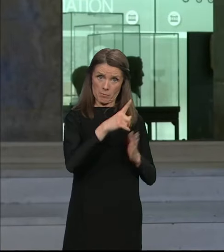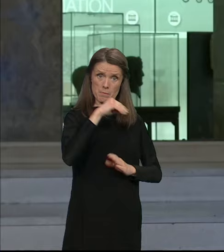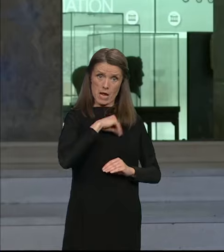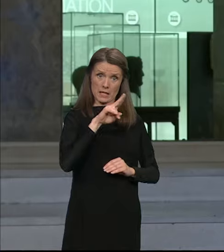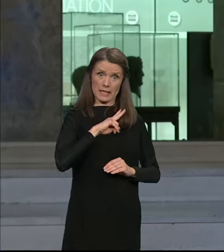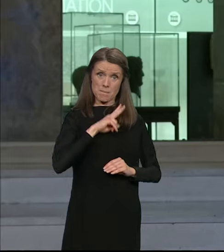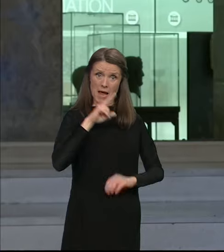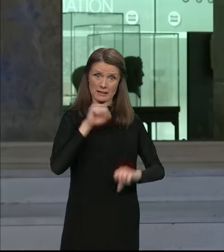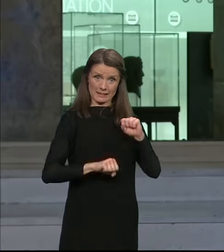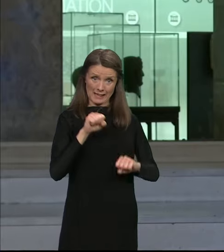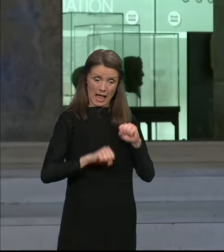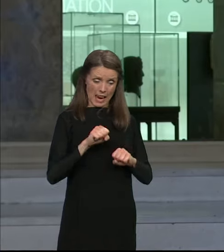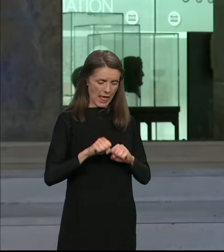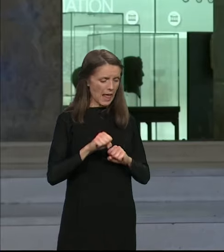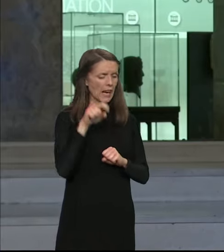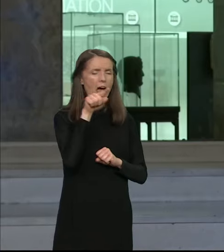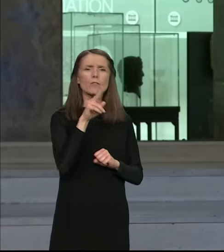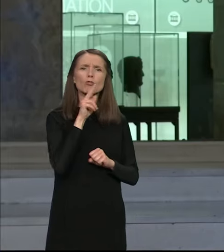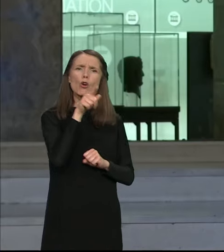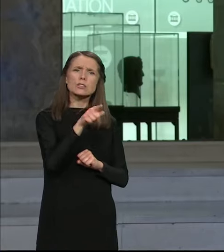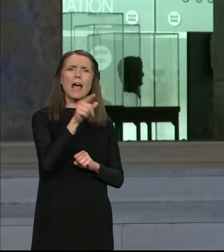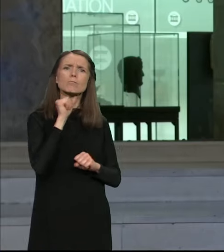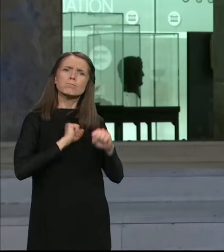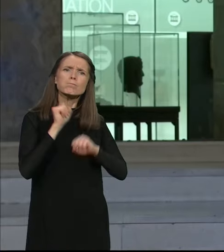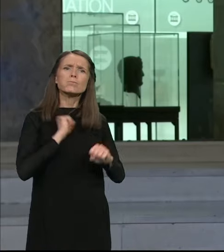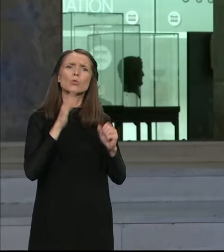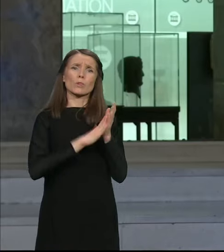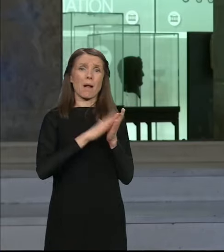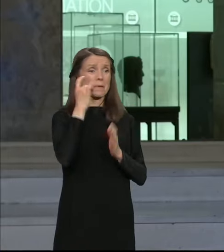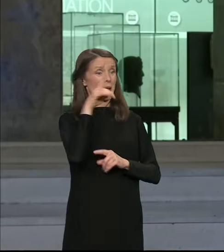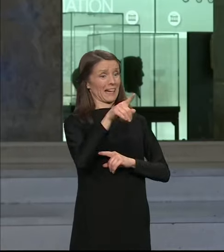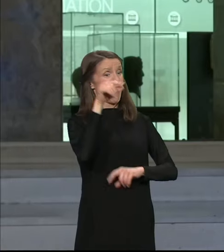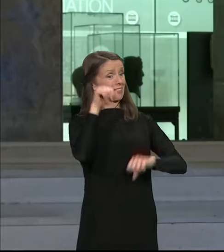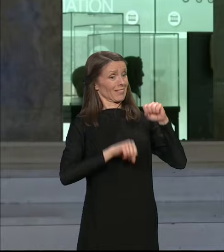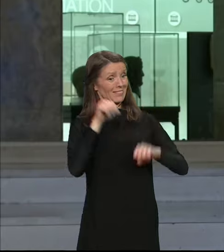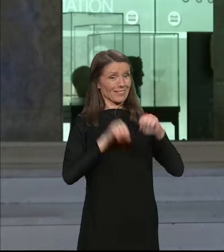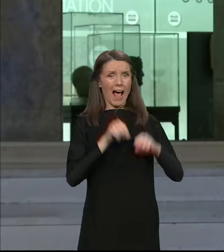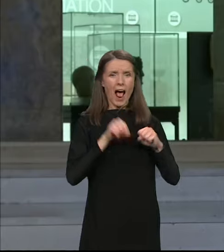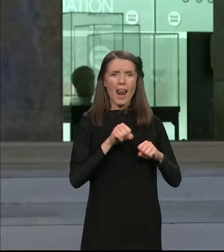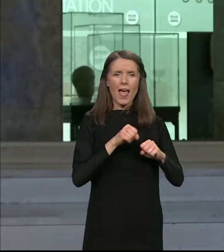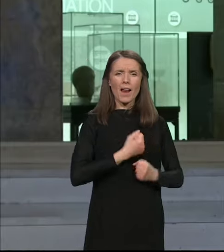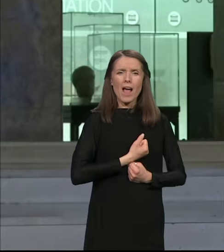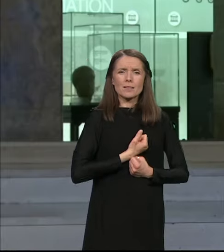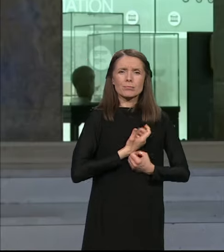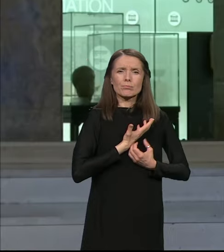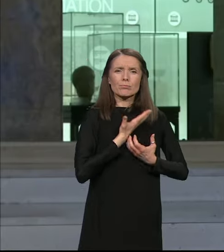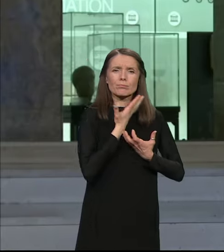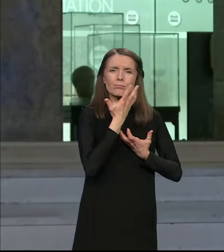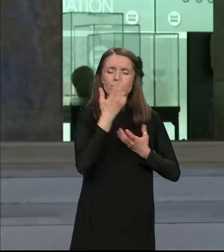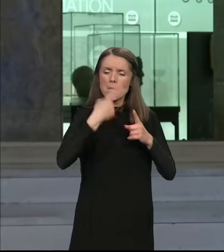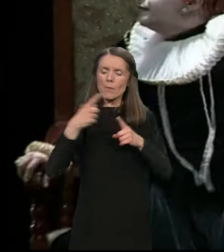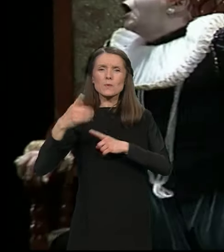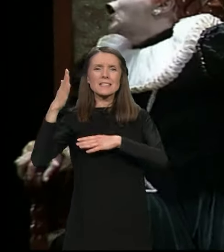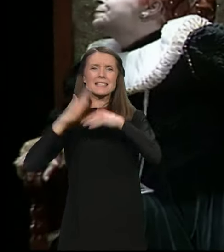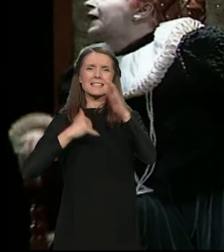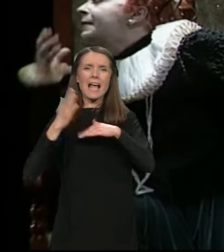bori da ostvari tu punoću doživljaja, kad se on spoji i probije kroz zanat, onda tu počinje